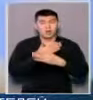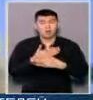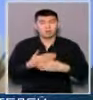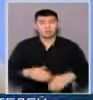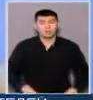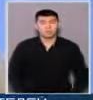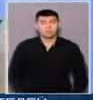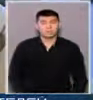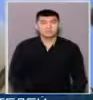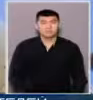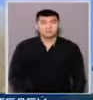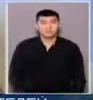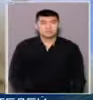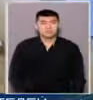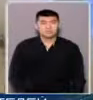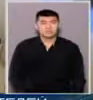себя.